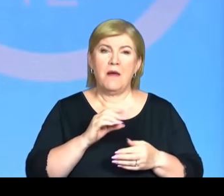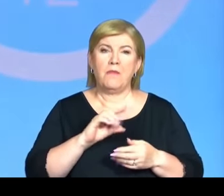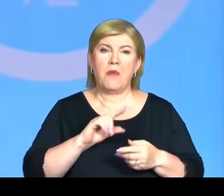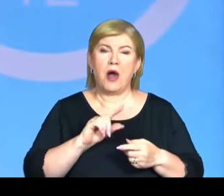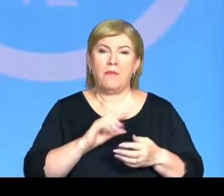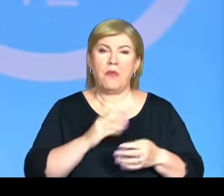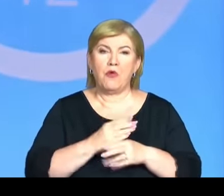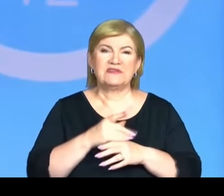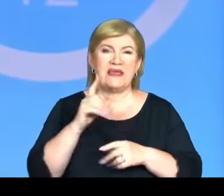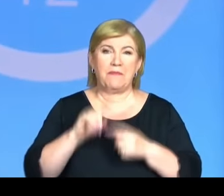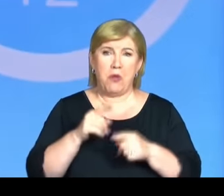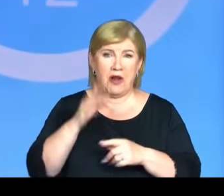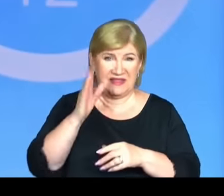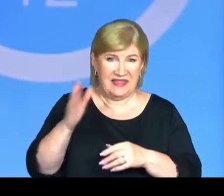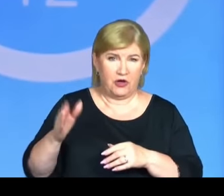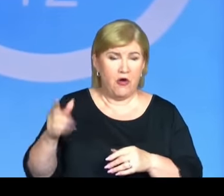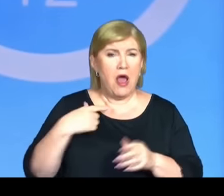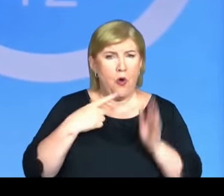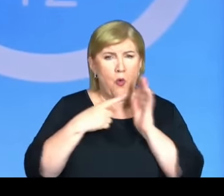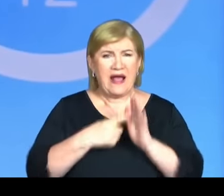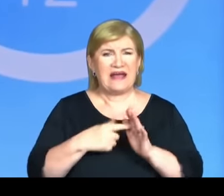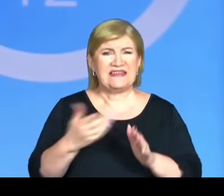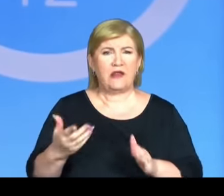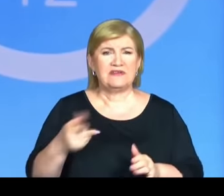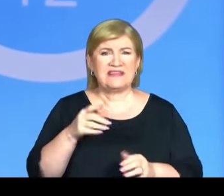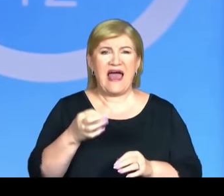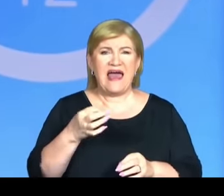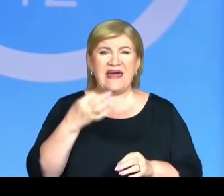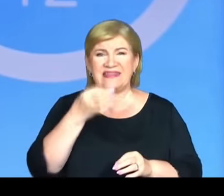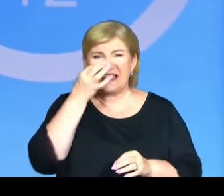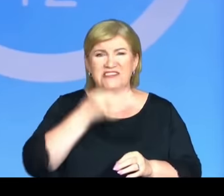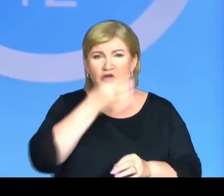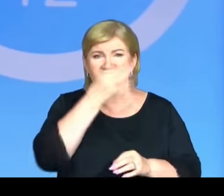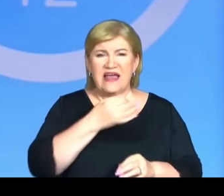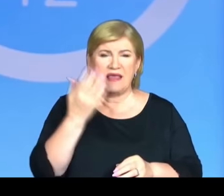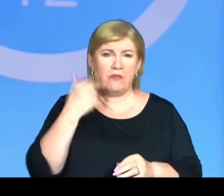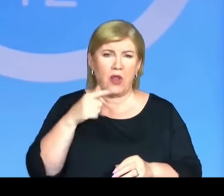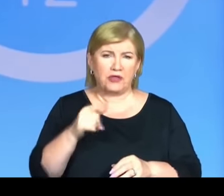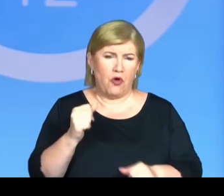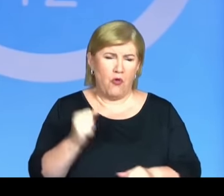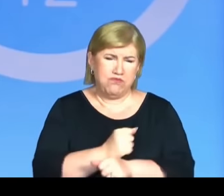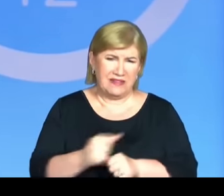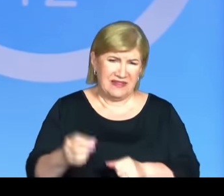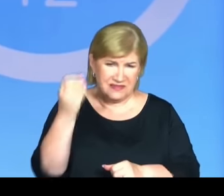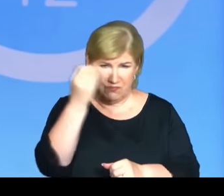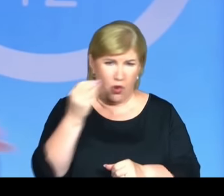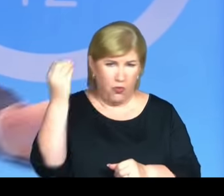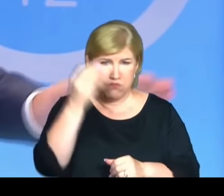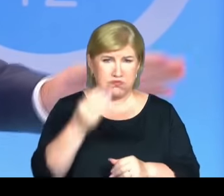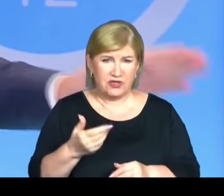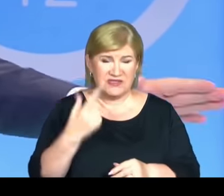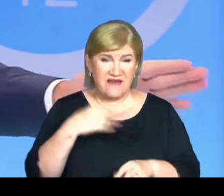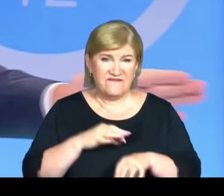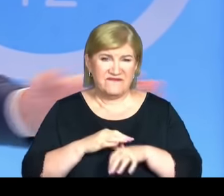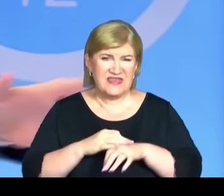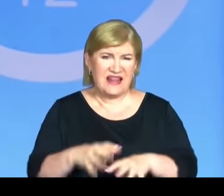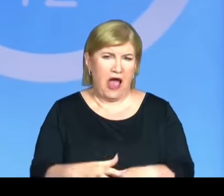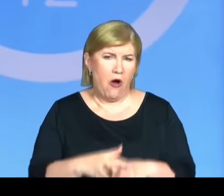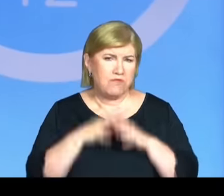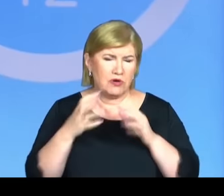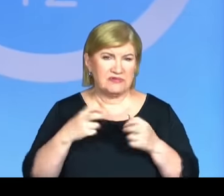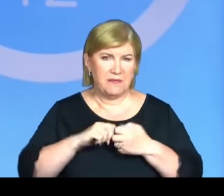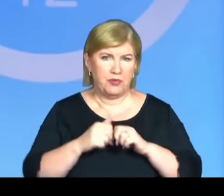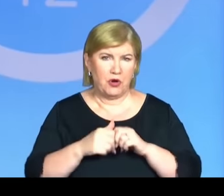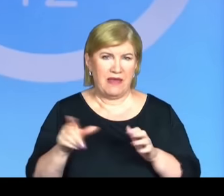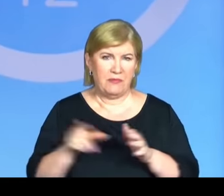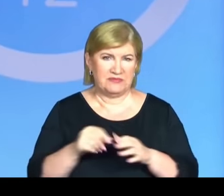Aká zbytočná práca, keď sa ukázalo, že tie testovania, to bola absolútna hlúposť, ktorá skôr viedla k obrovským problémom so